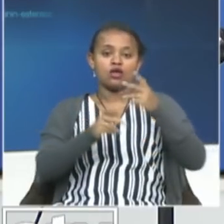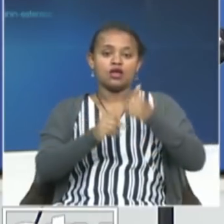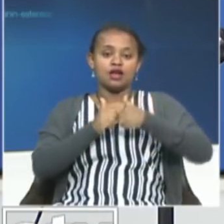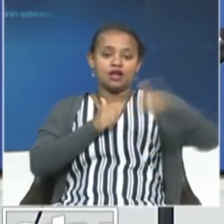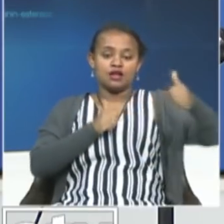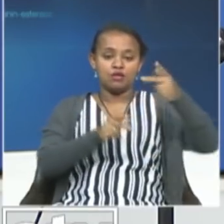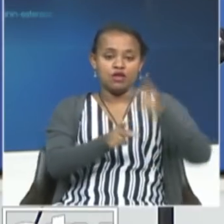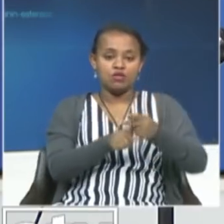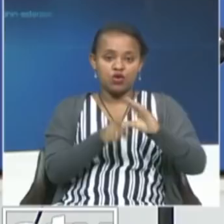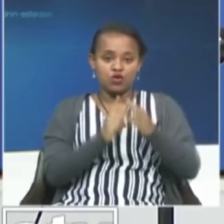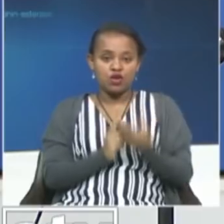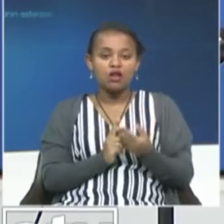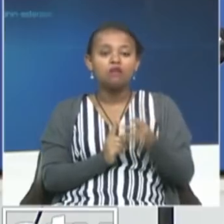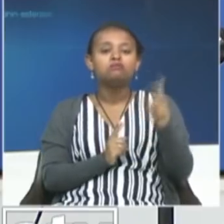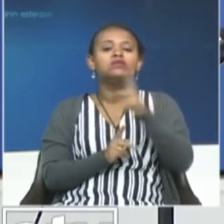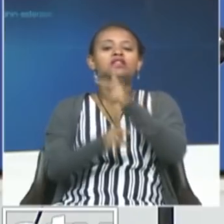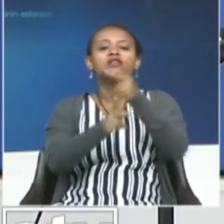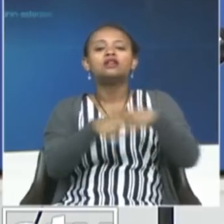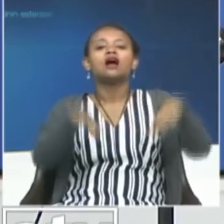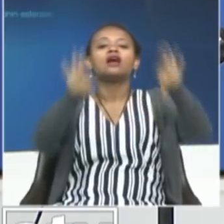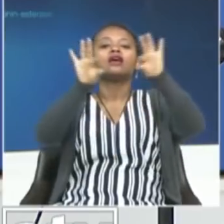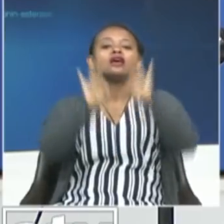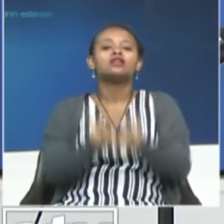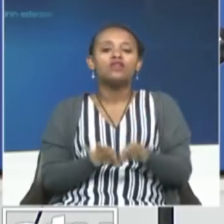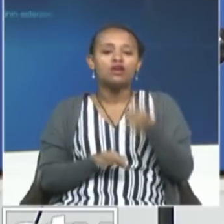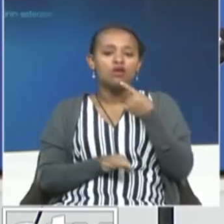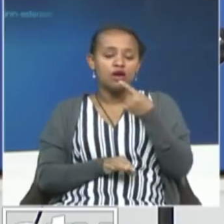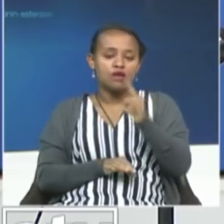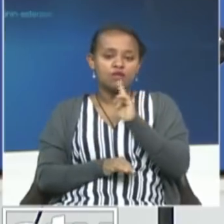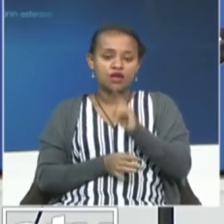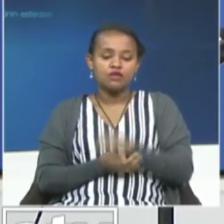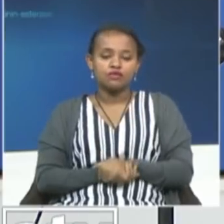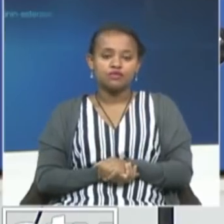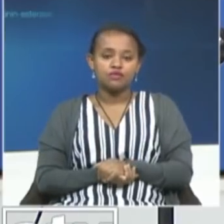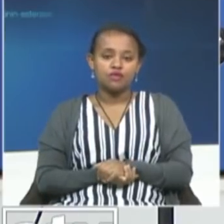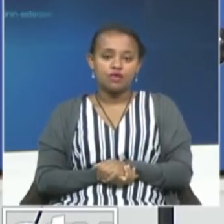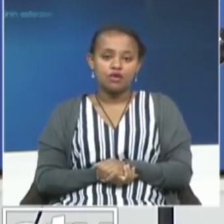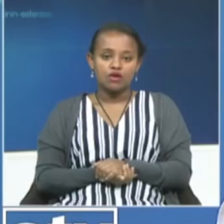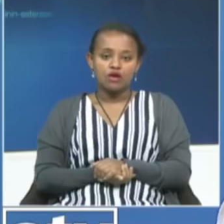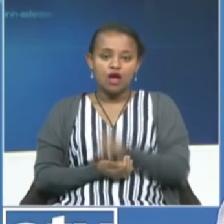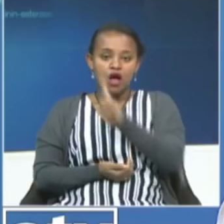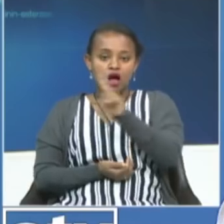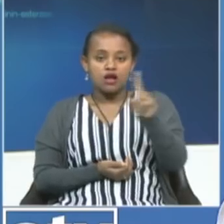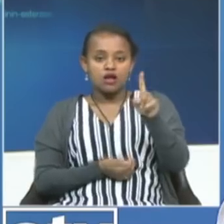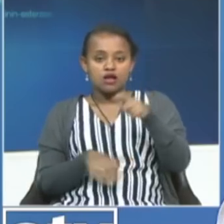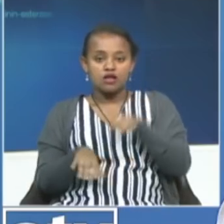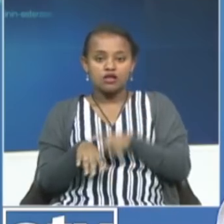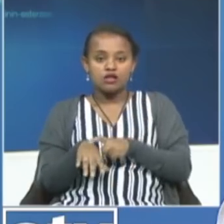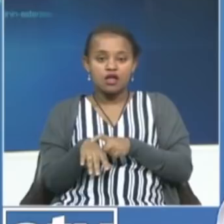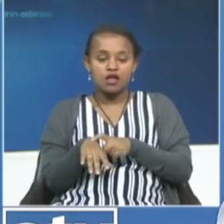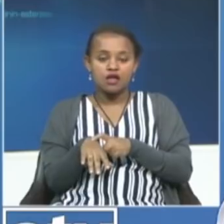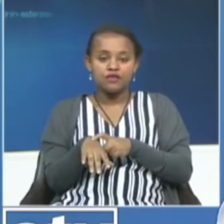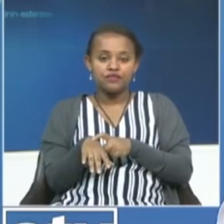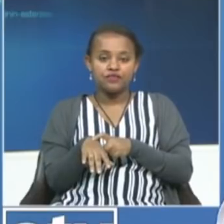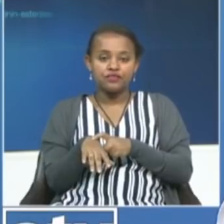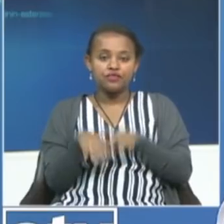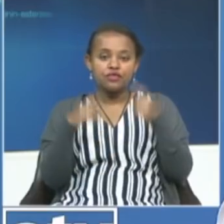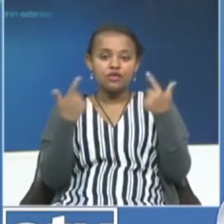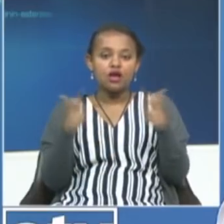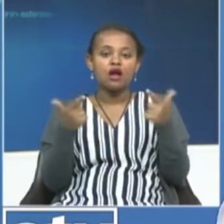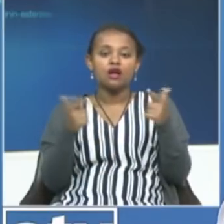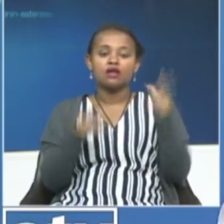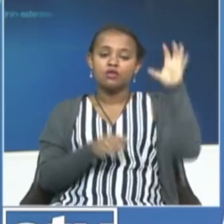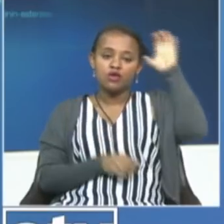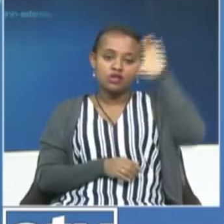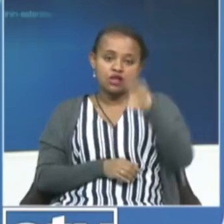በምን መልኩ መሆን ይኖርበታል? ምን ጥንቃቄ ያስፈልገዋል የሚለውን ነው። ጥሩ። እንግዲህ አንዳንድ ጊዜ በአጋጣሚው